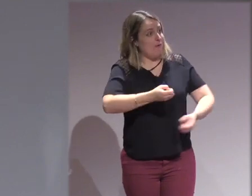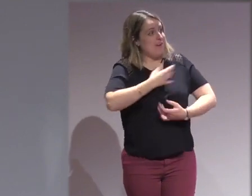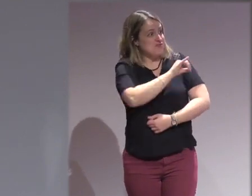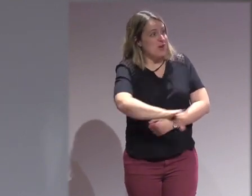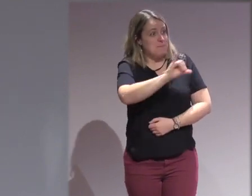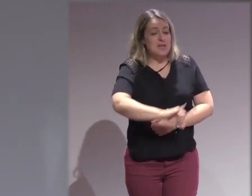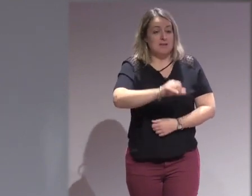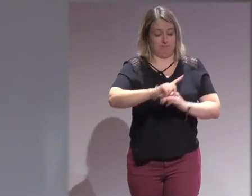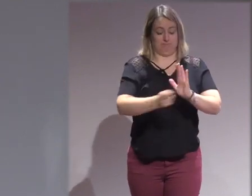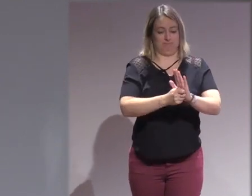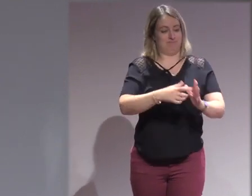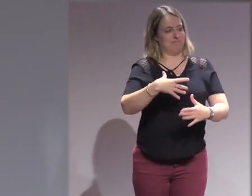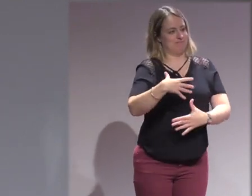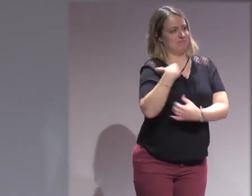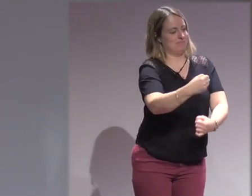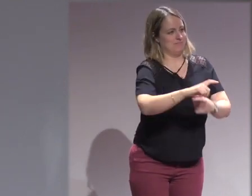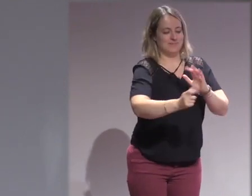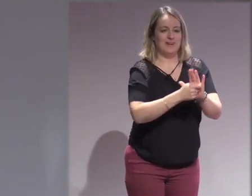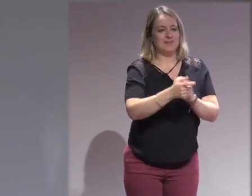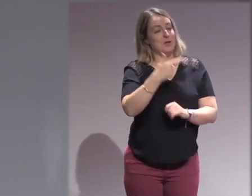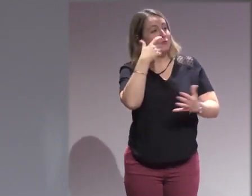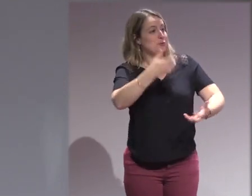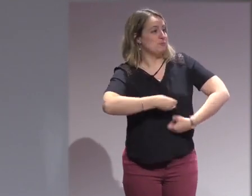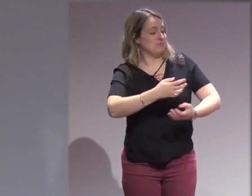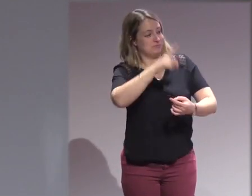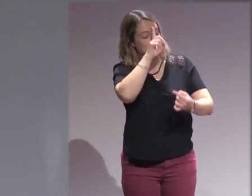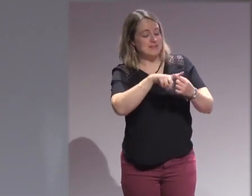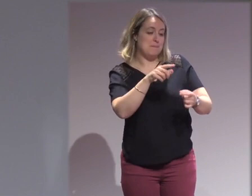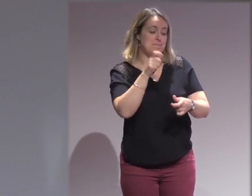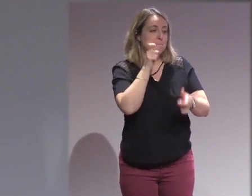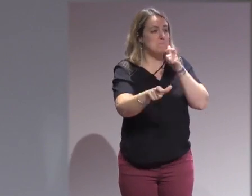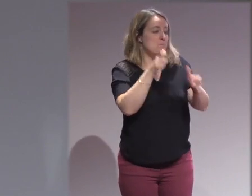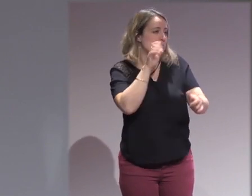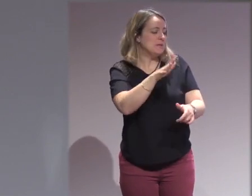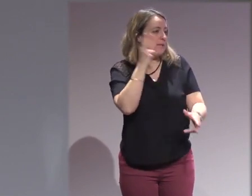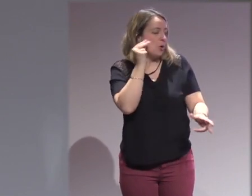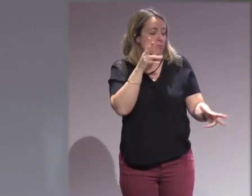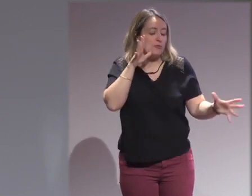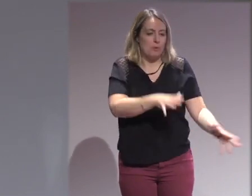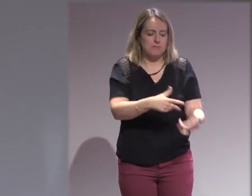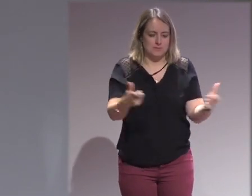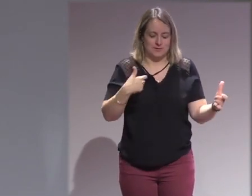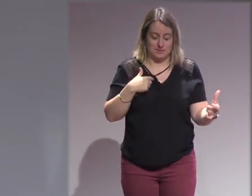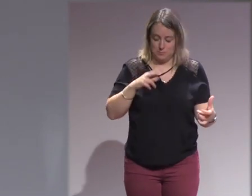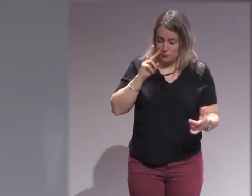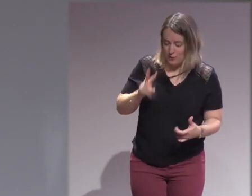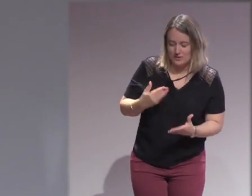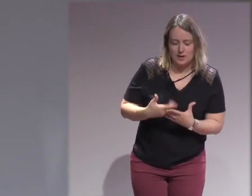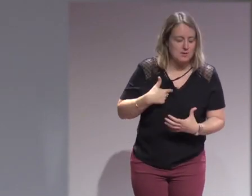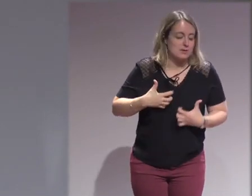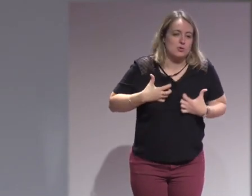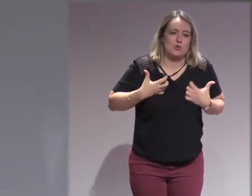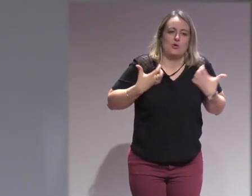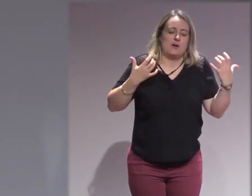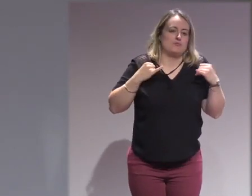et le seul moment où on vient nous chercher, c'est pour essayer de nous faire tenir des propos homophobes dans un agenda qui n'est pas le nôtre. Donc voilà, j'étais très fâchée, et j'étais d'autant plus